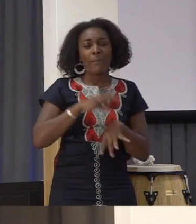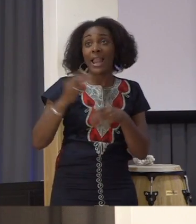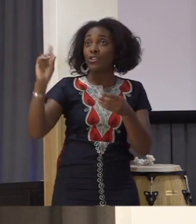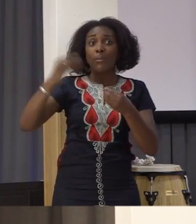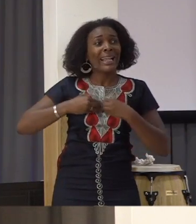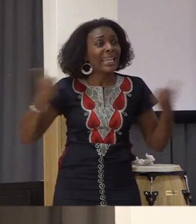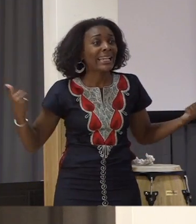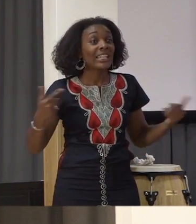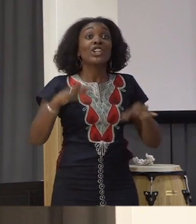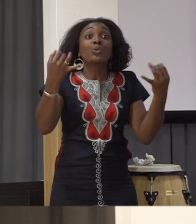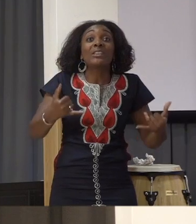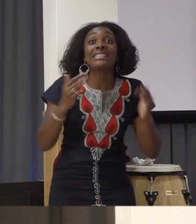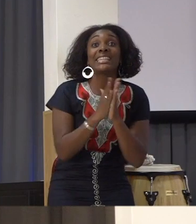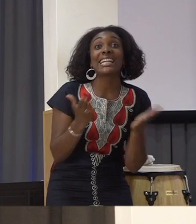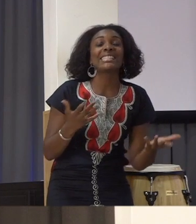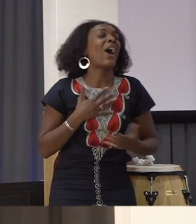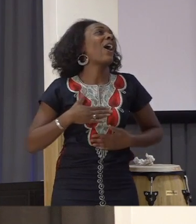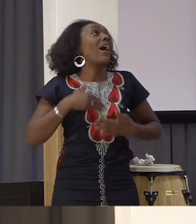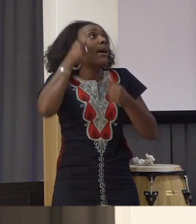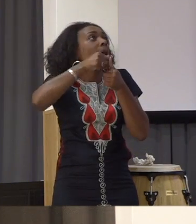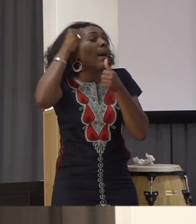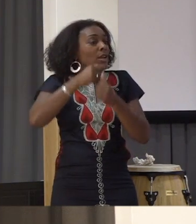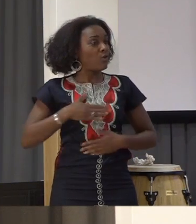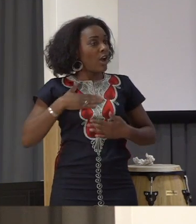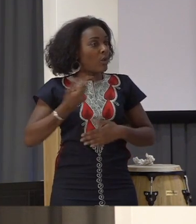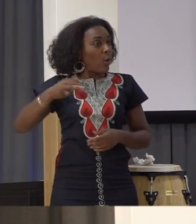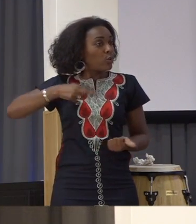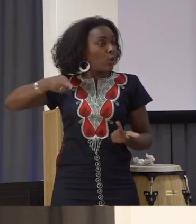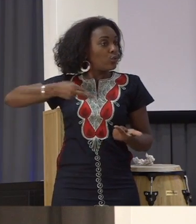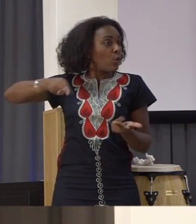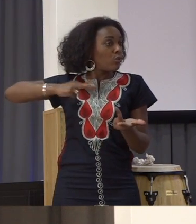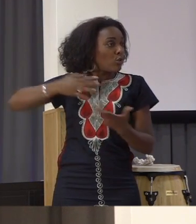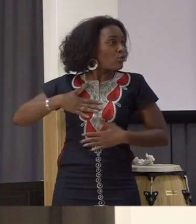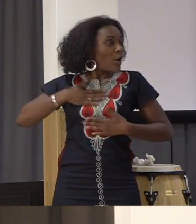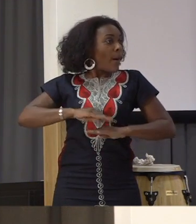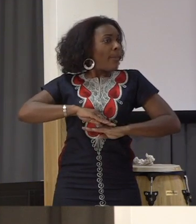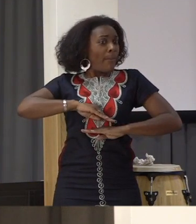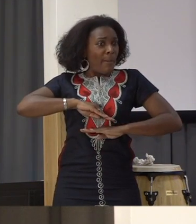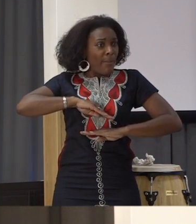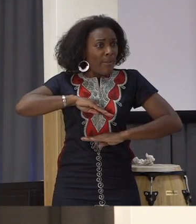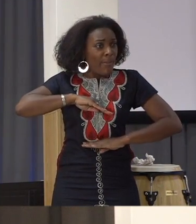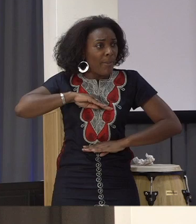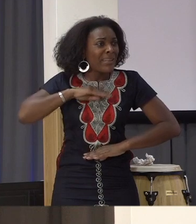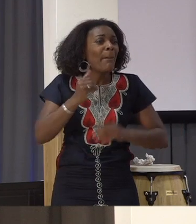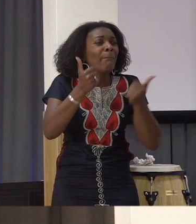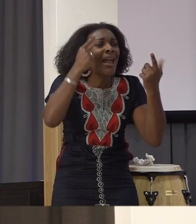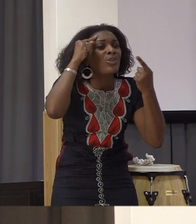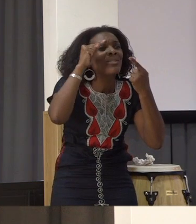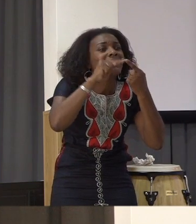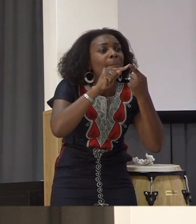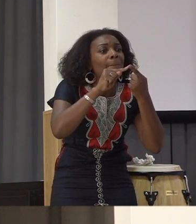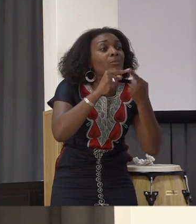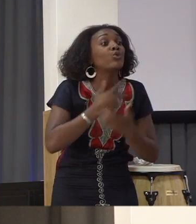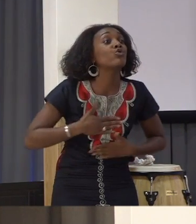cette église. La fois où tu as compris que la Bible, comme le frère a dit tout à l'heure, était une parole vivante. Les sujets ne manquent pas. On a